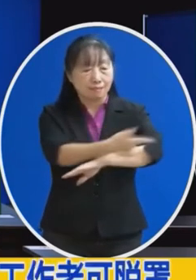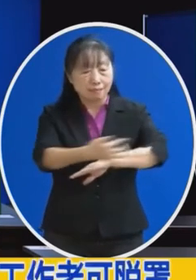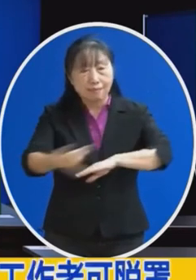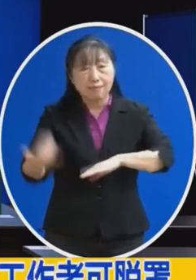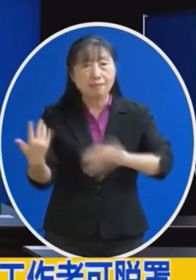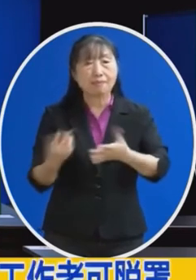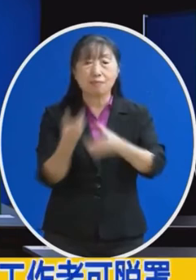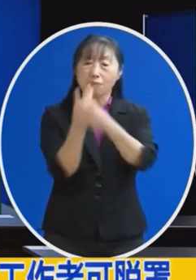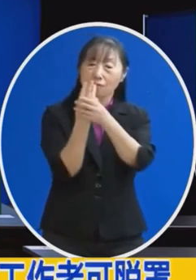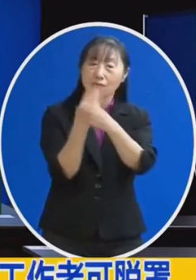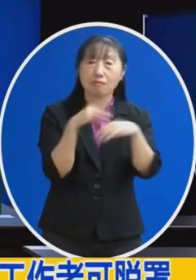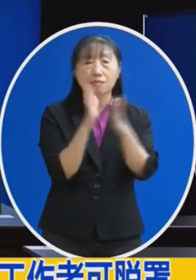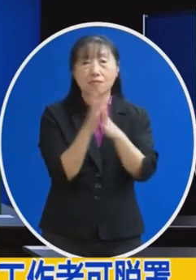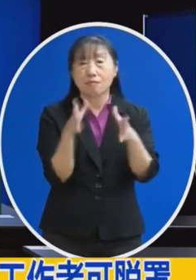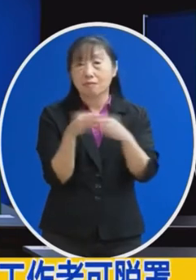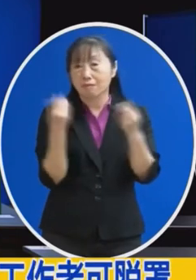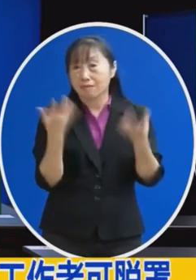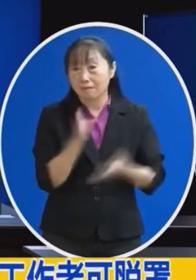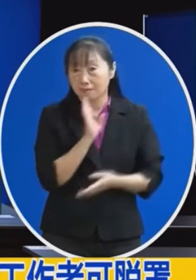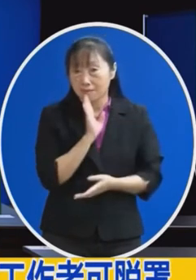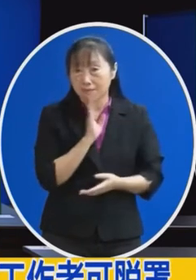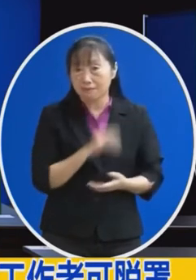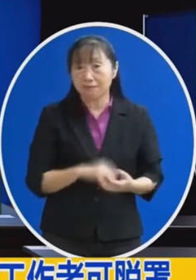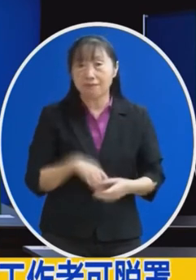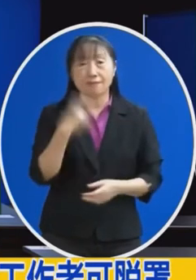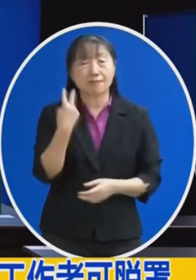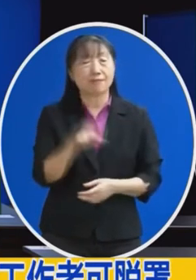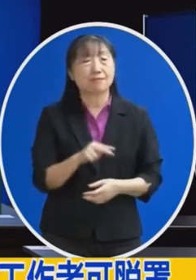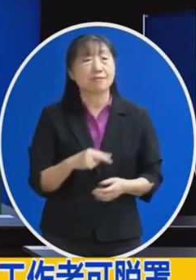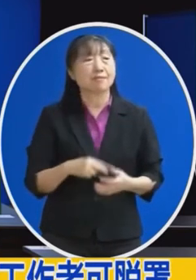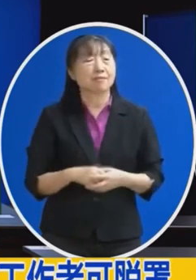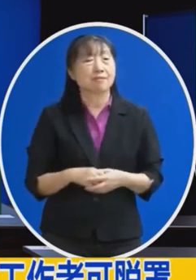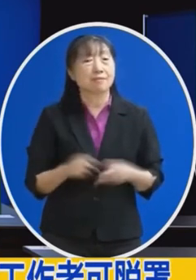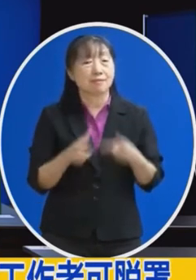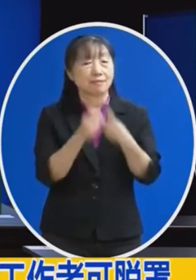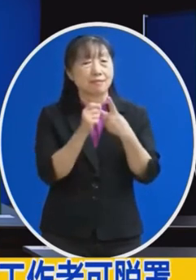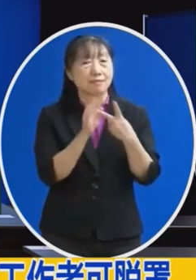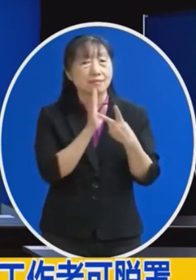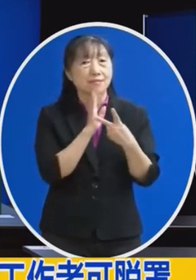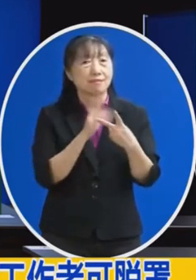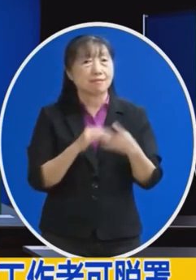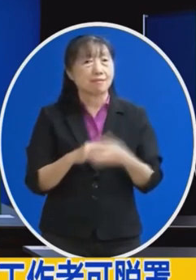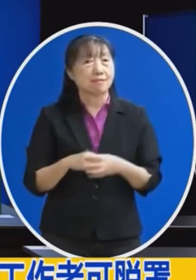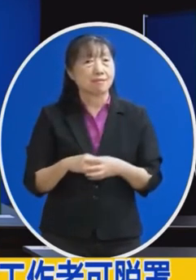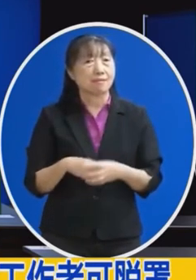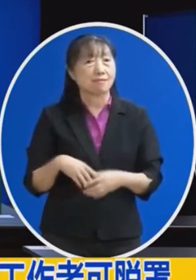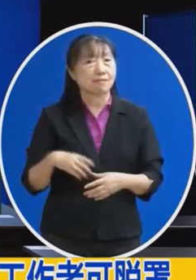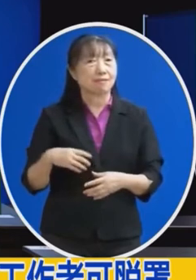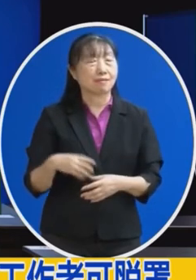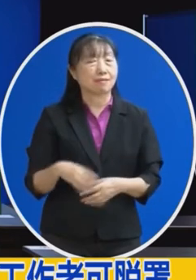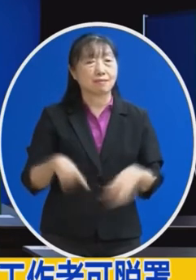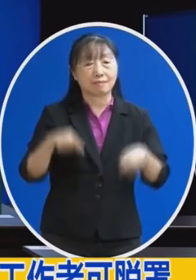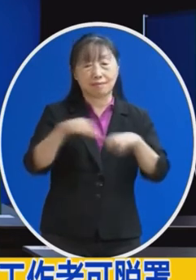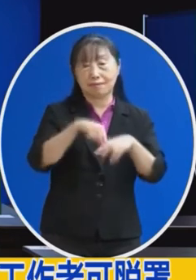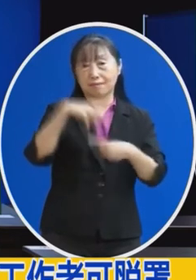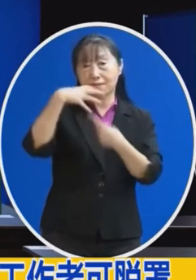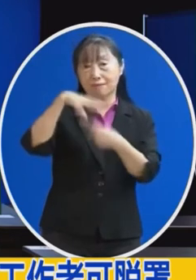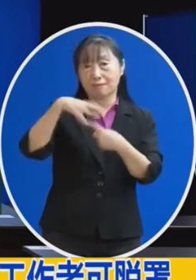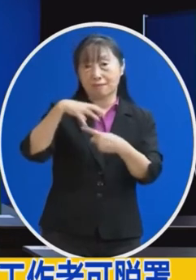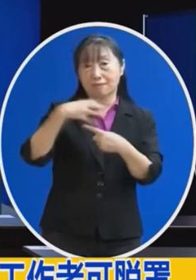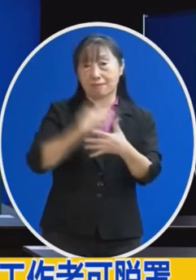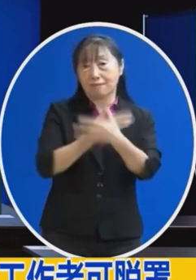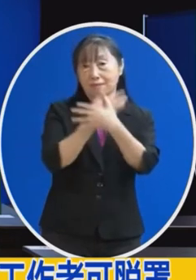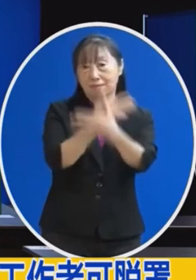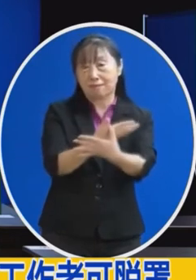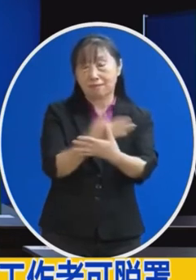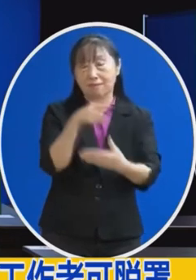可以不用戴吗？第二个问题是想要请教，就是这个金钟奖戏剧节目最大奖颁